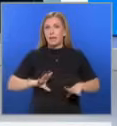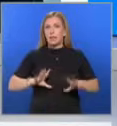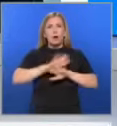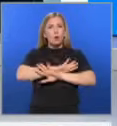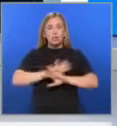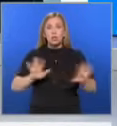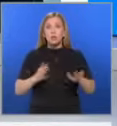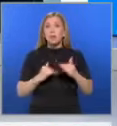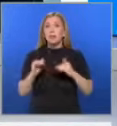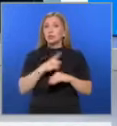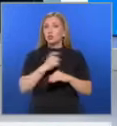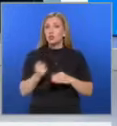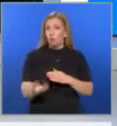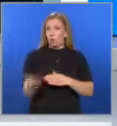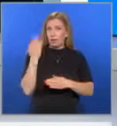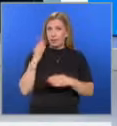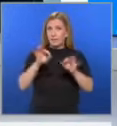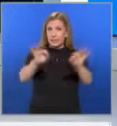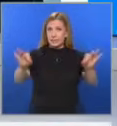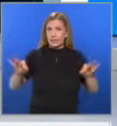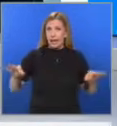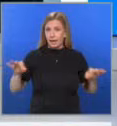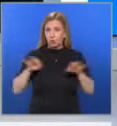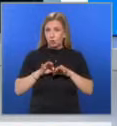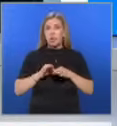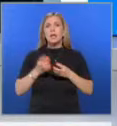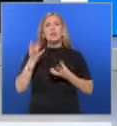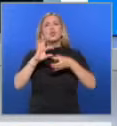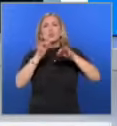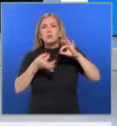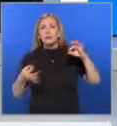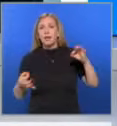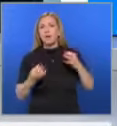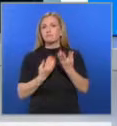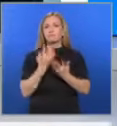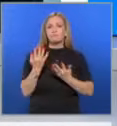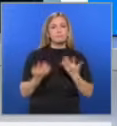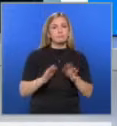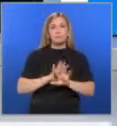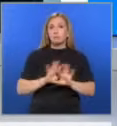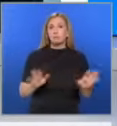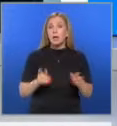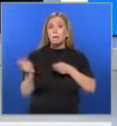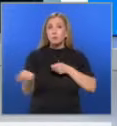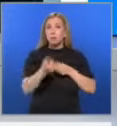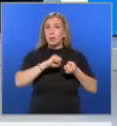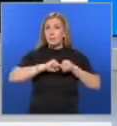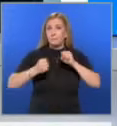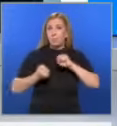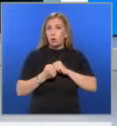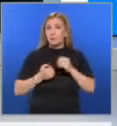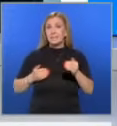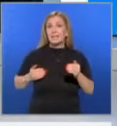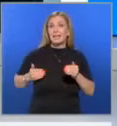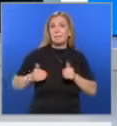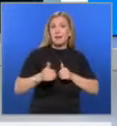100 000 декара площи, пасища, пчелини и лузя. Пожарникари и доброволци се борят и надпреварват с